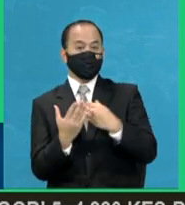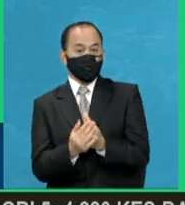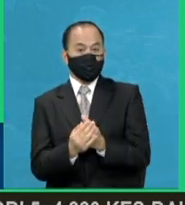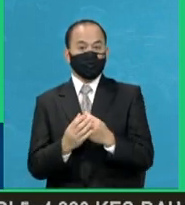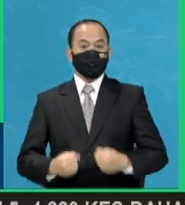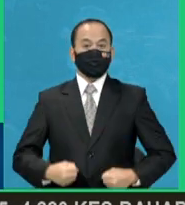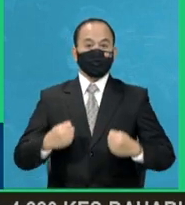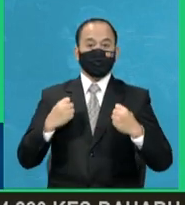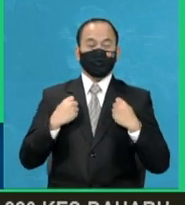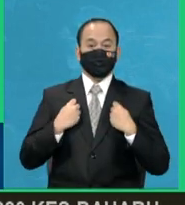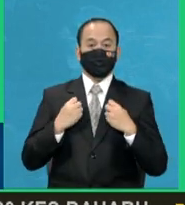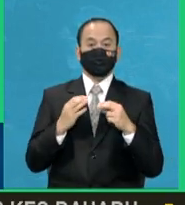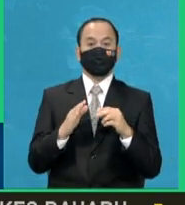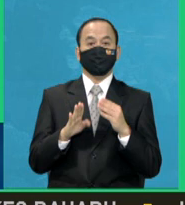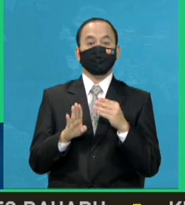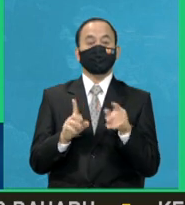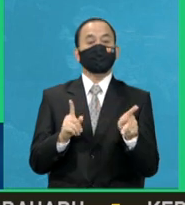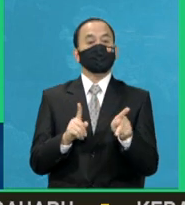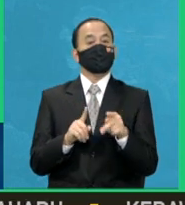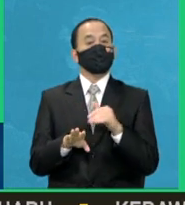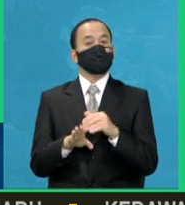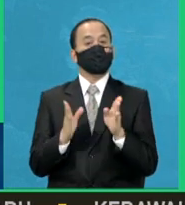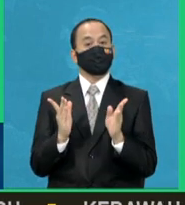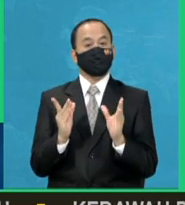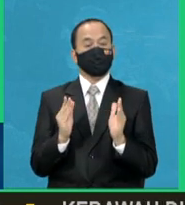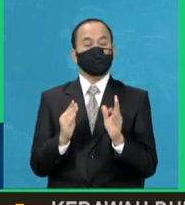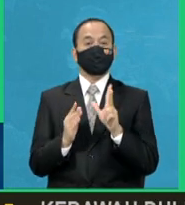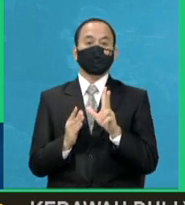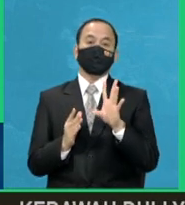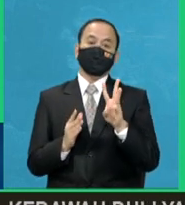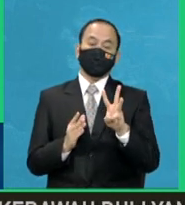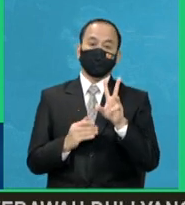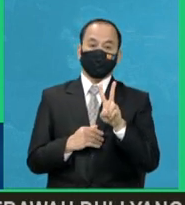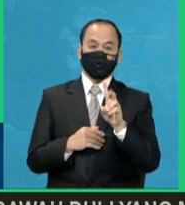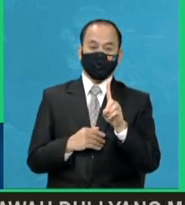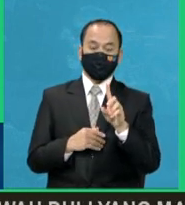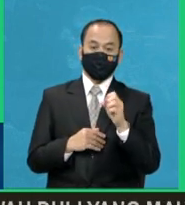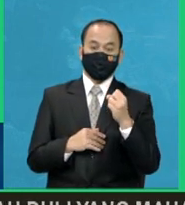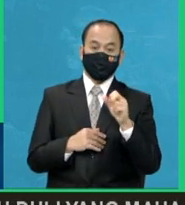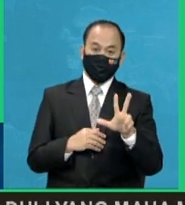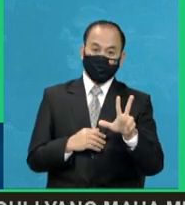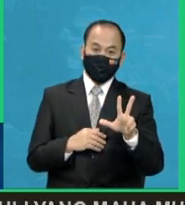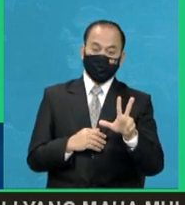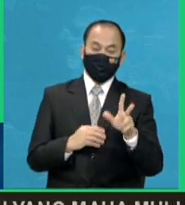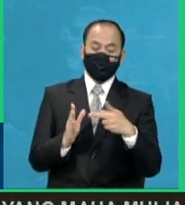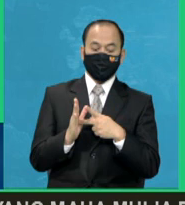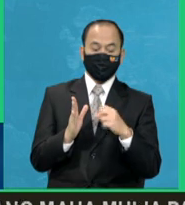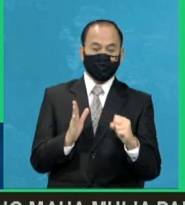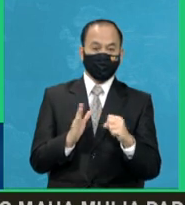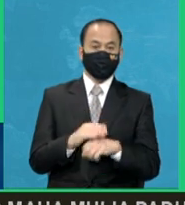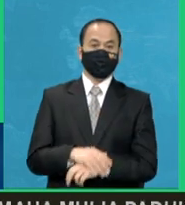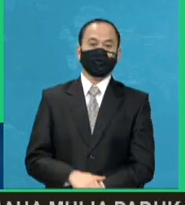yang sombody negara Brunei Darussalam kepada 30 6230 13